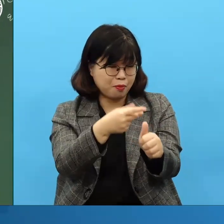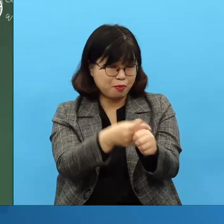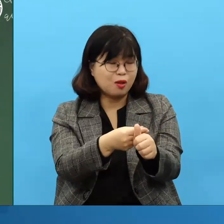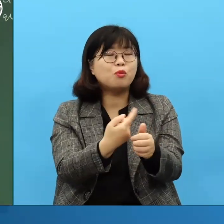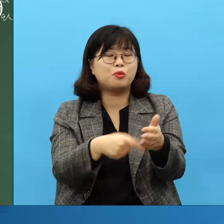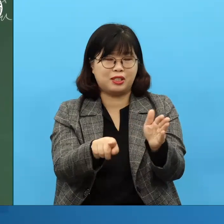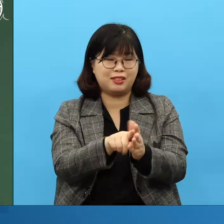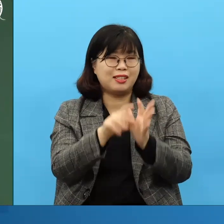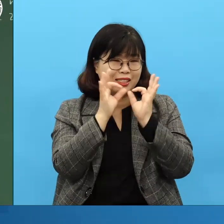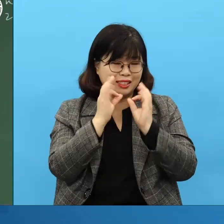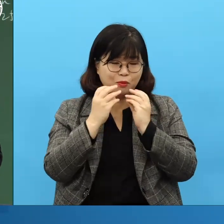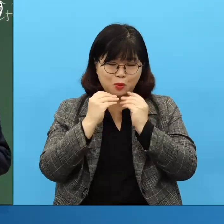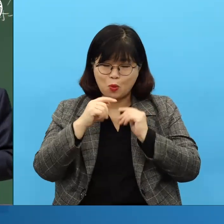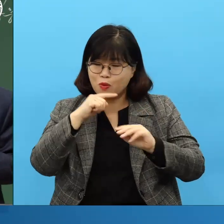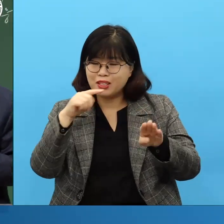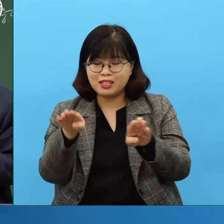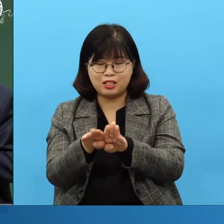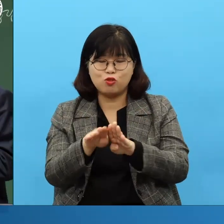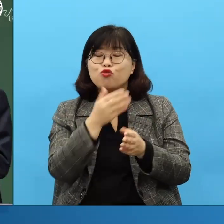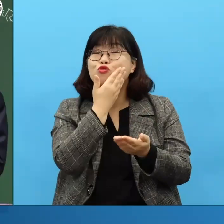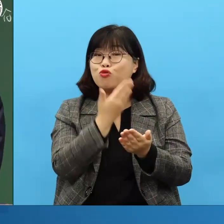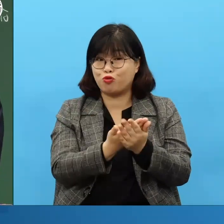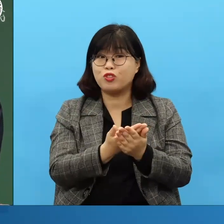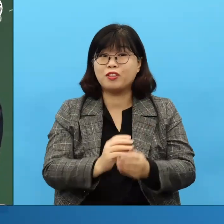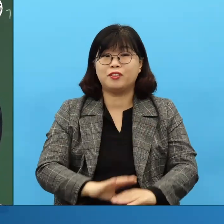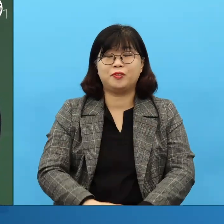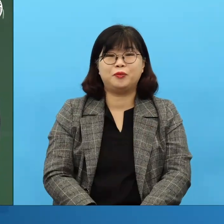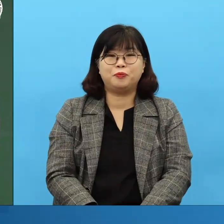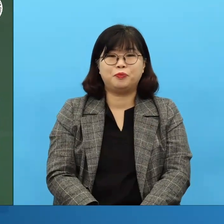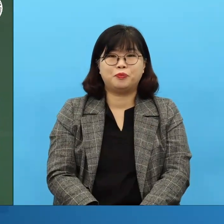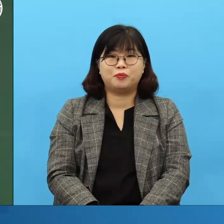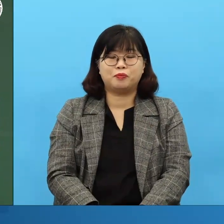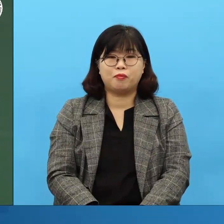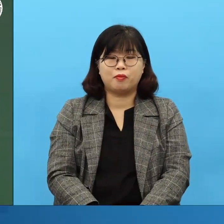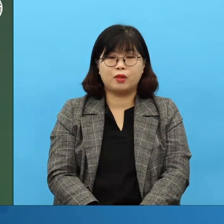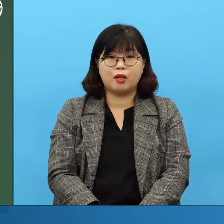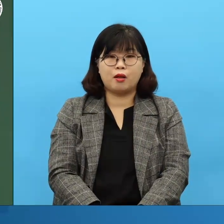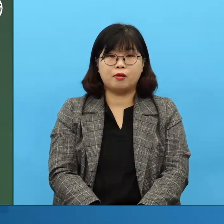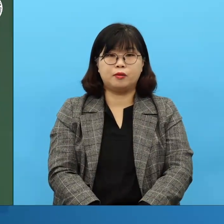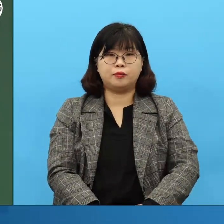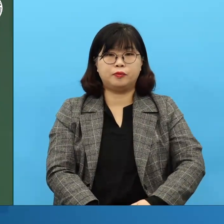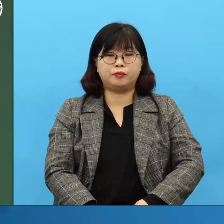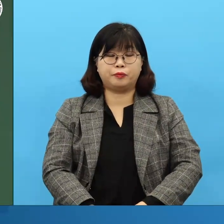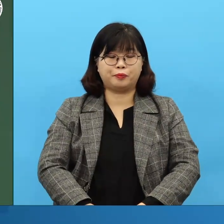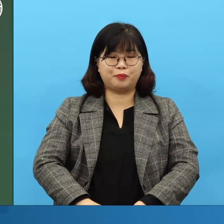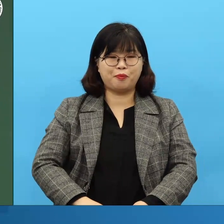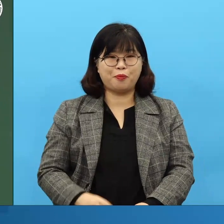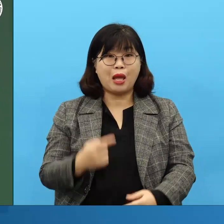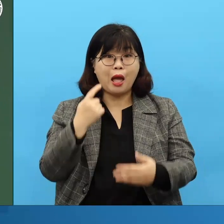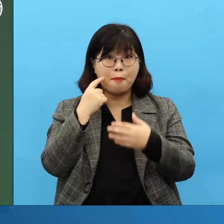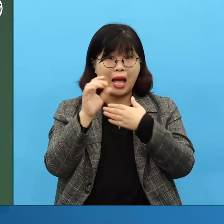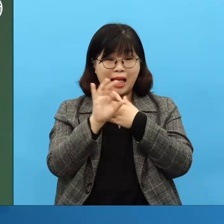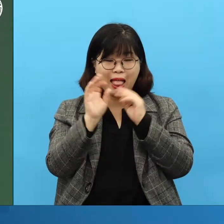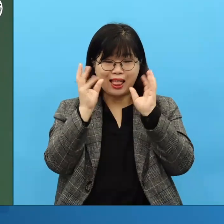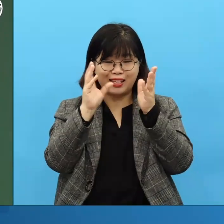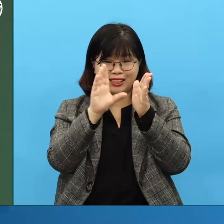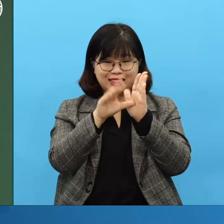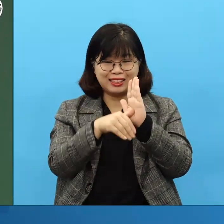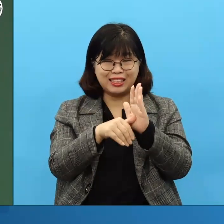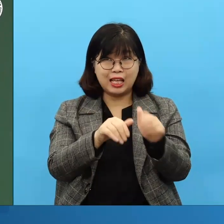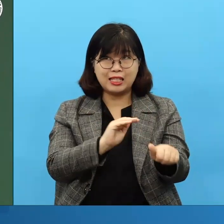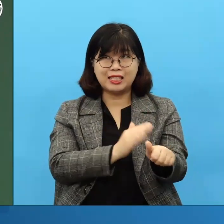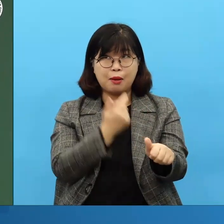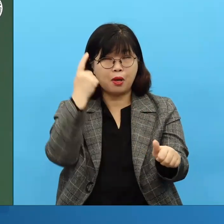이렇게 되는 거죠. And the biggest problem that they may face is this: addiction. 어릴 때 잘못되게 각인되지면 나중에